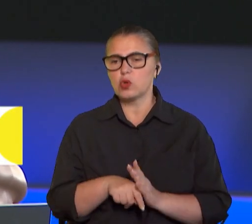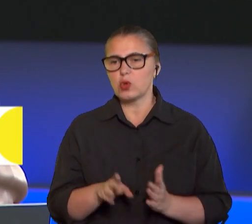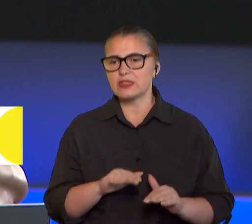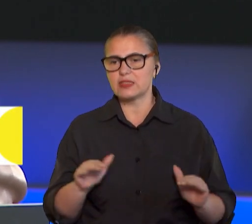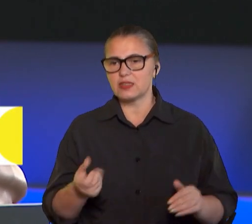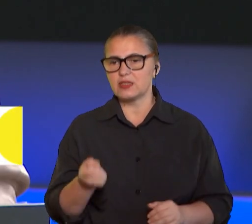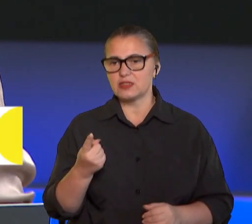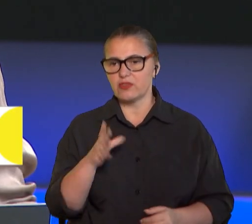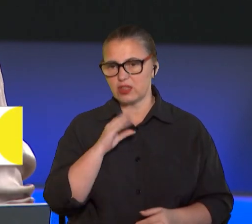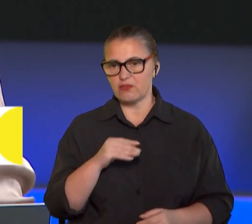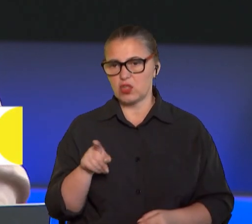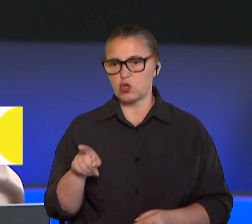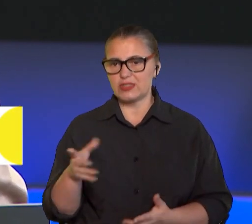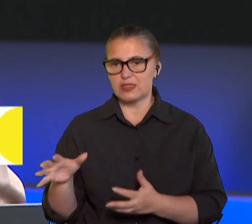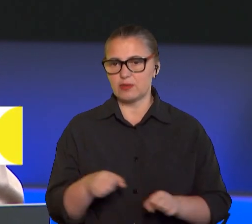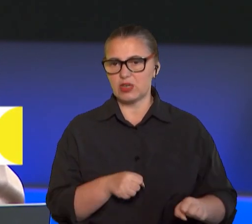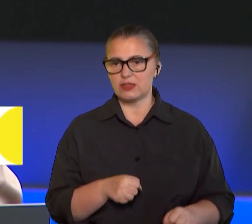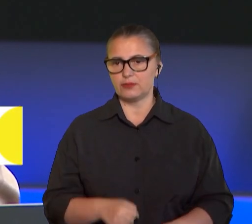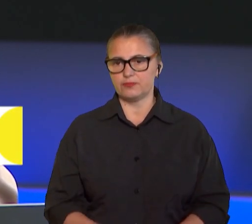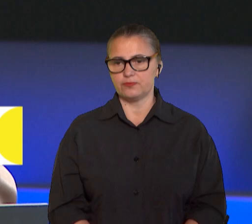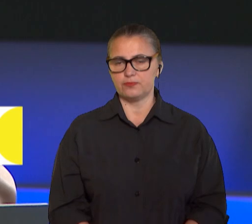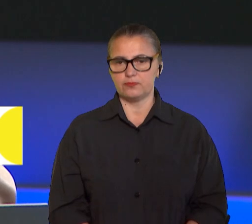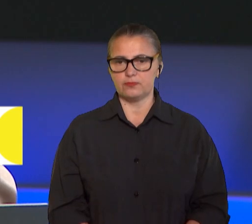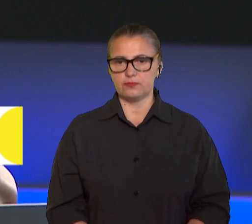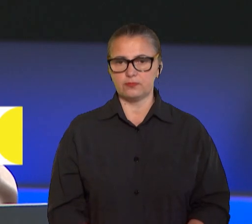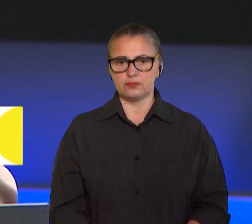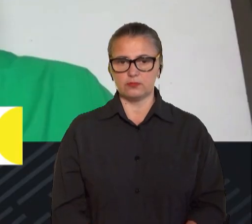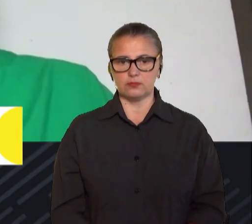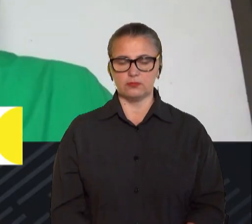звідки вдалося їх забрати.